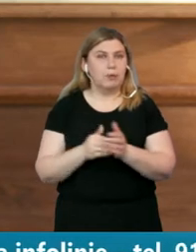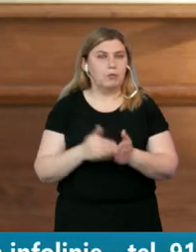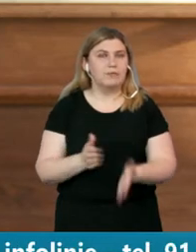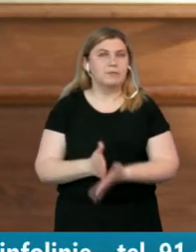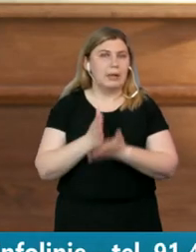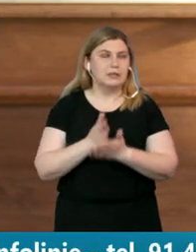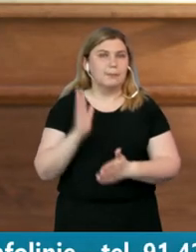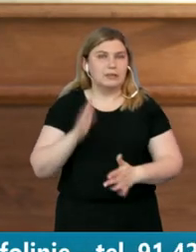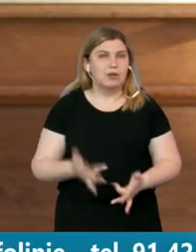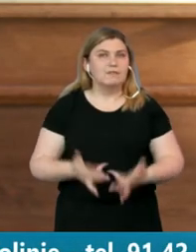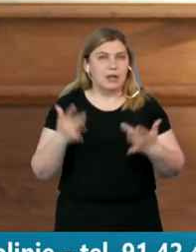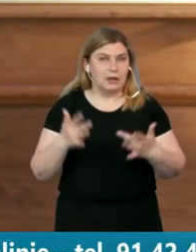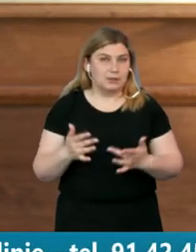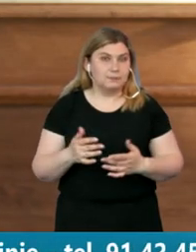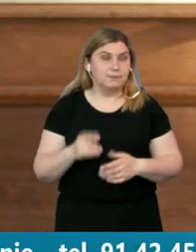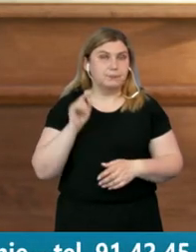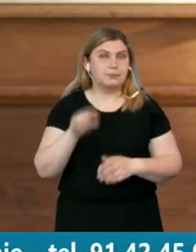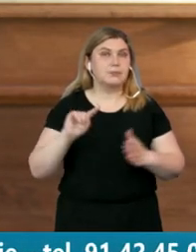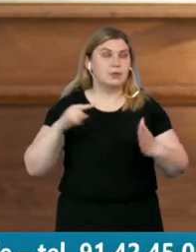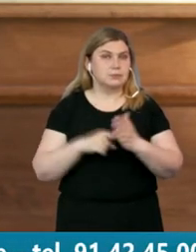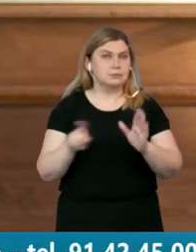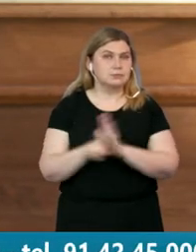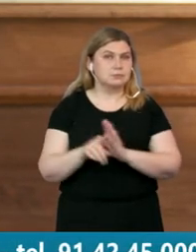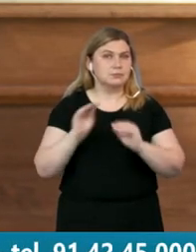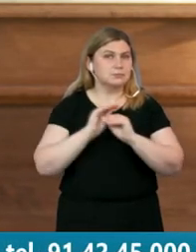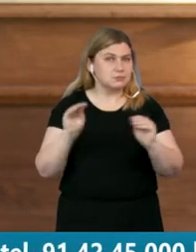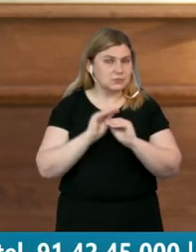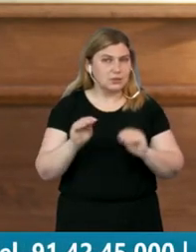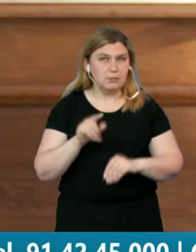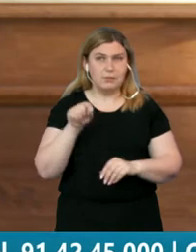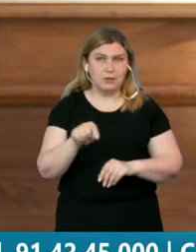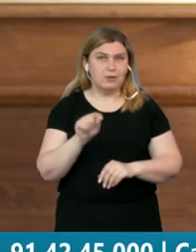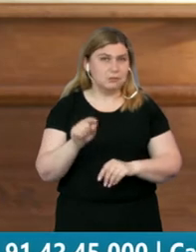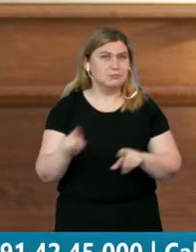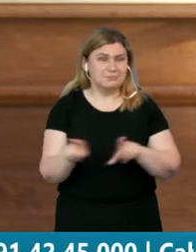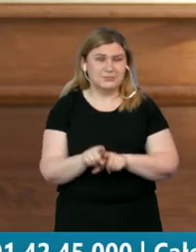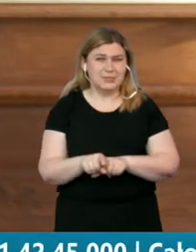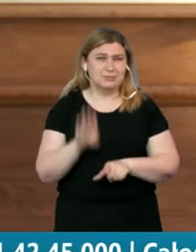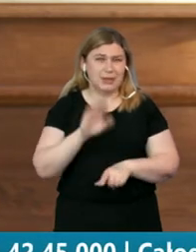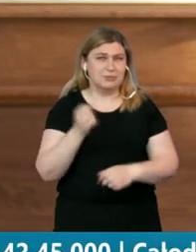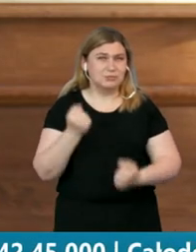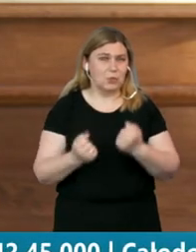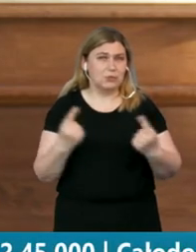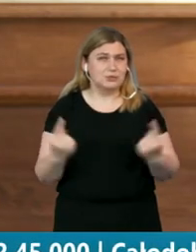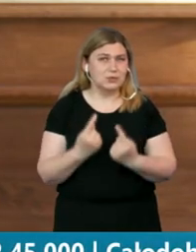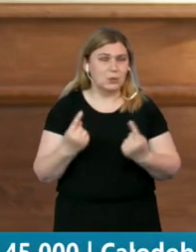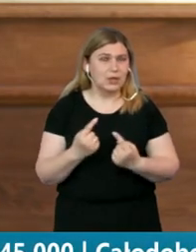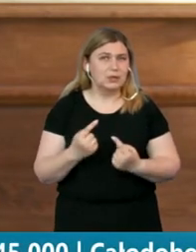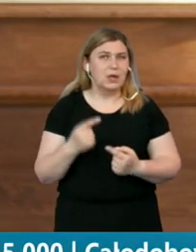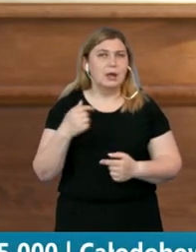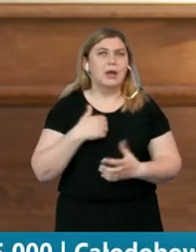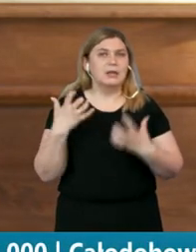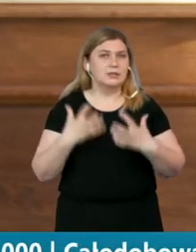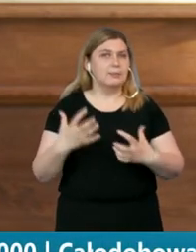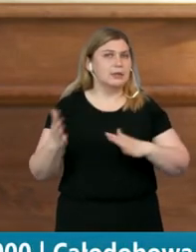wiele. Oczywiście dotyczy to też nauczycieli, bo oni też nie są w najlepszej sytuacji, więc chcemy się